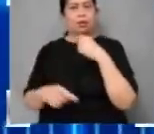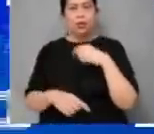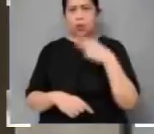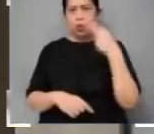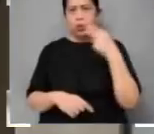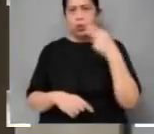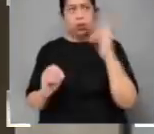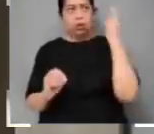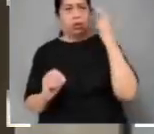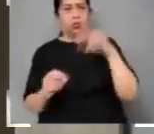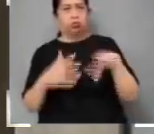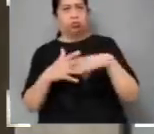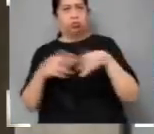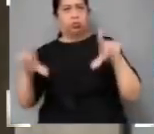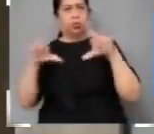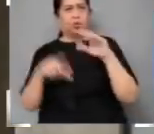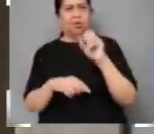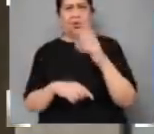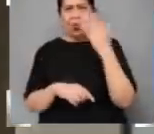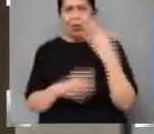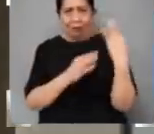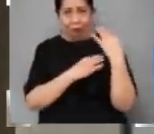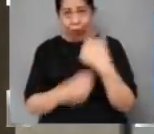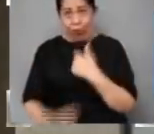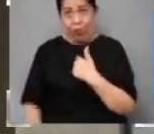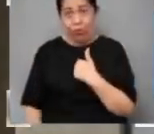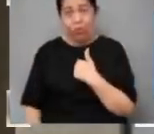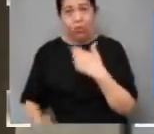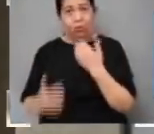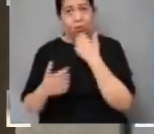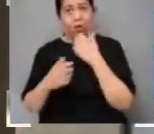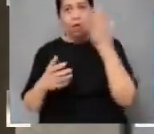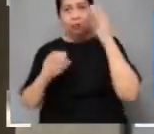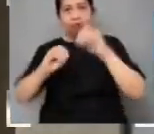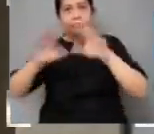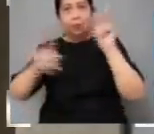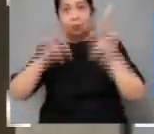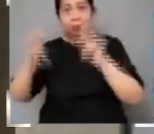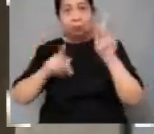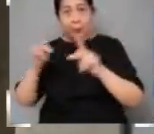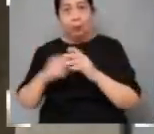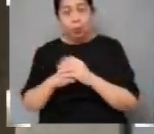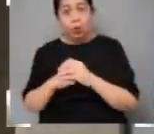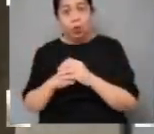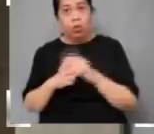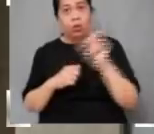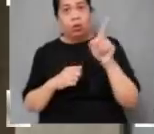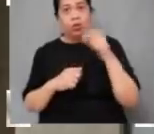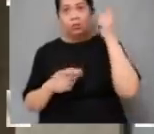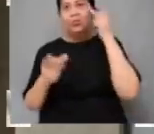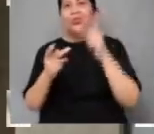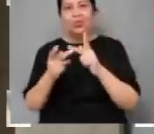ang kaso. Bakit parang kasalanan ko pa na nalaman ng mamamayang Pilipino ang pakay niya laban